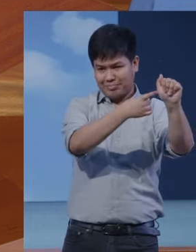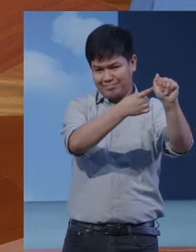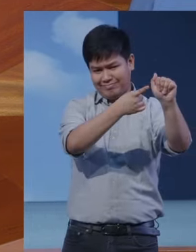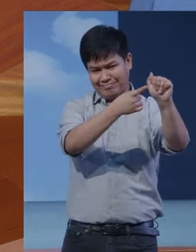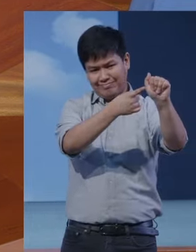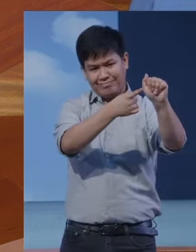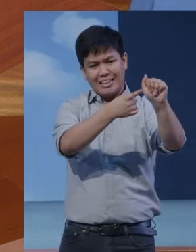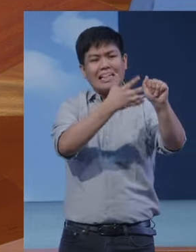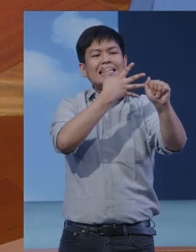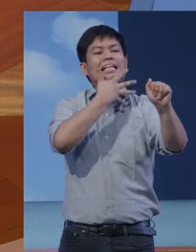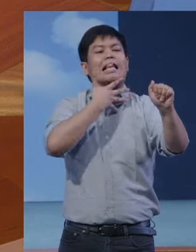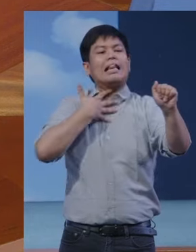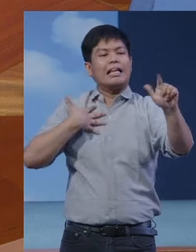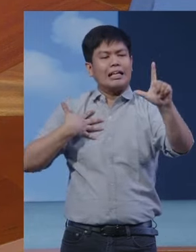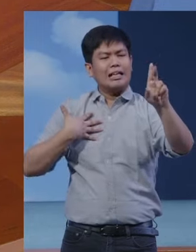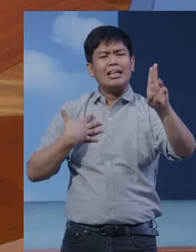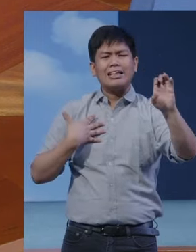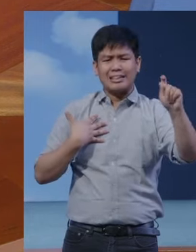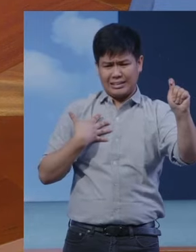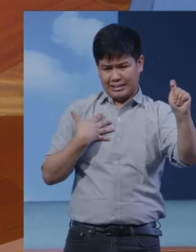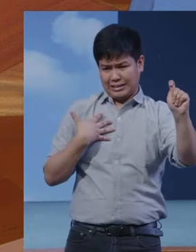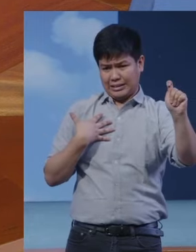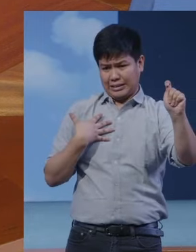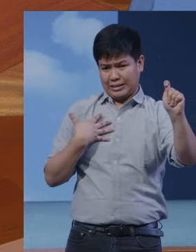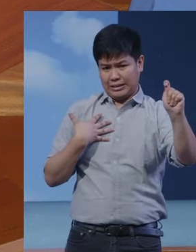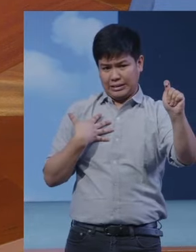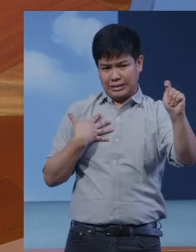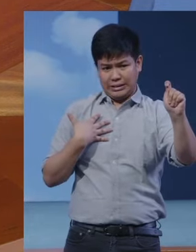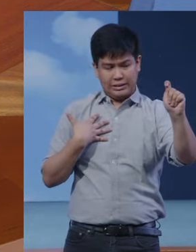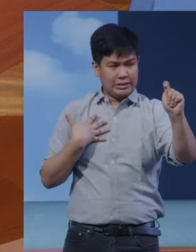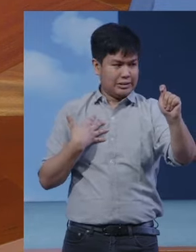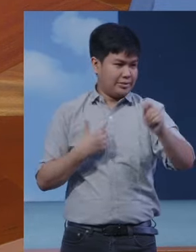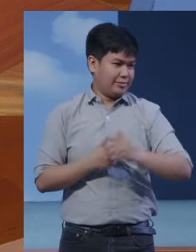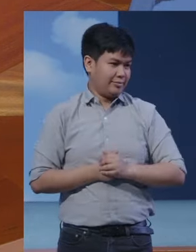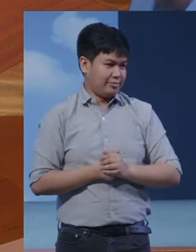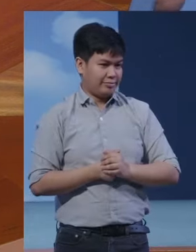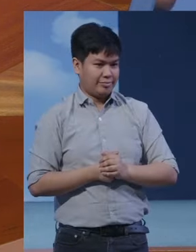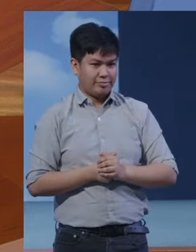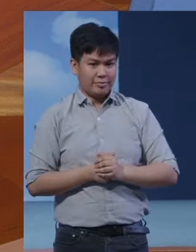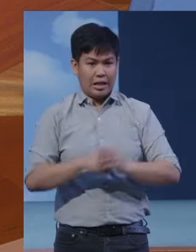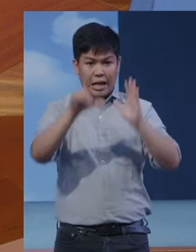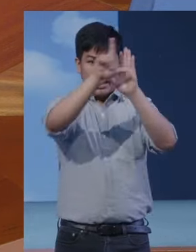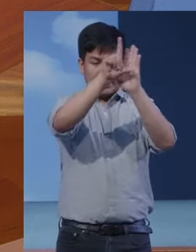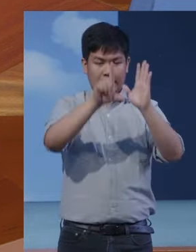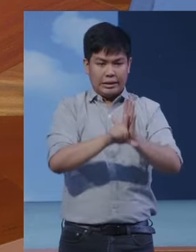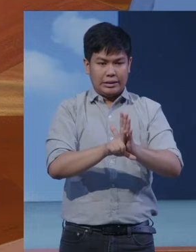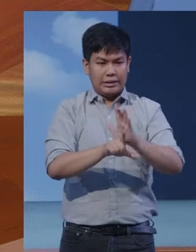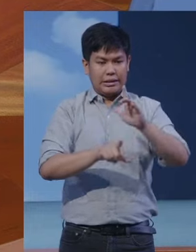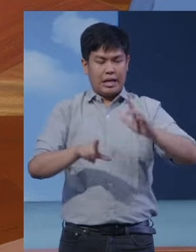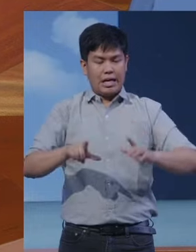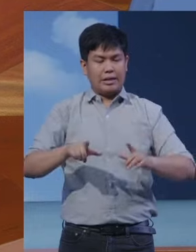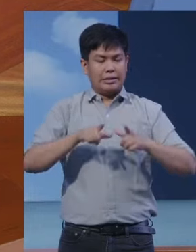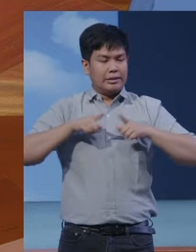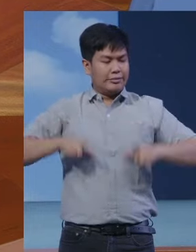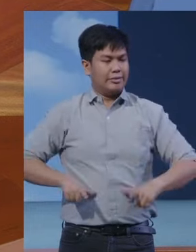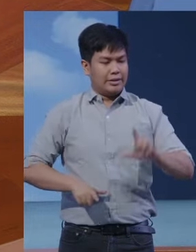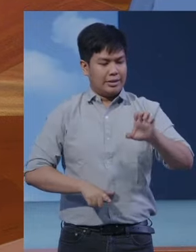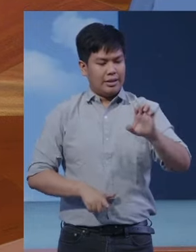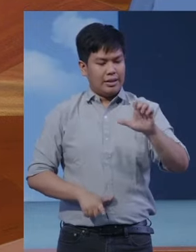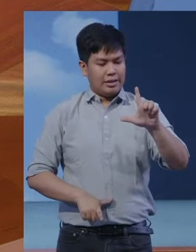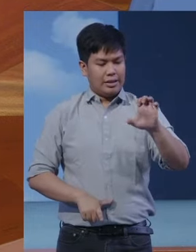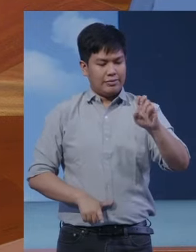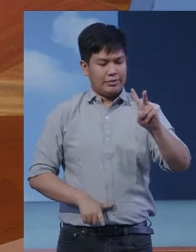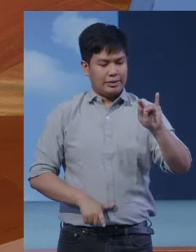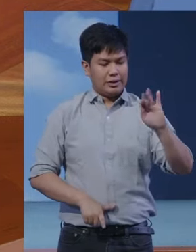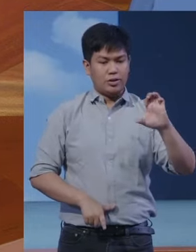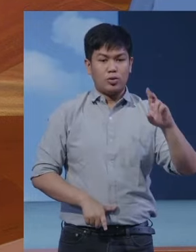behavior sa leviticus chapter 20 tandaan po ninyo sa Old Testament Hindi po